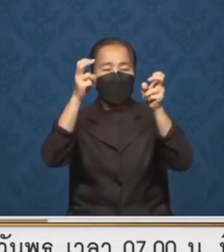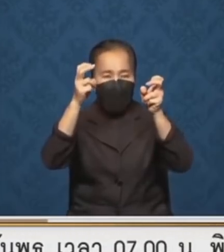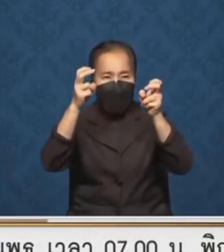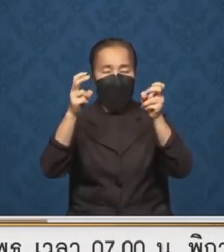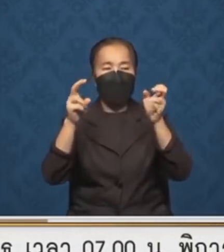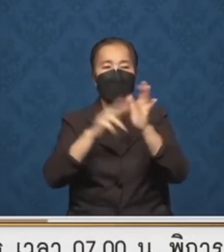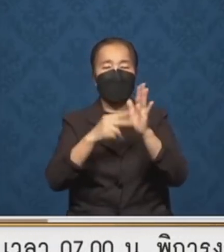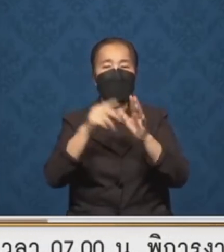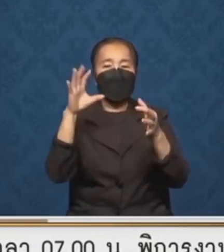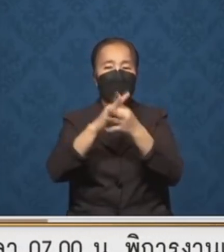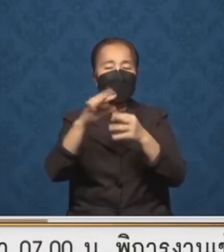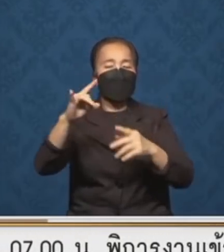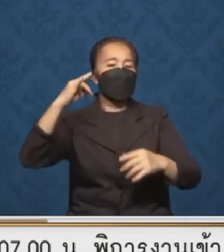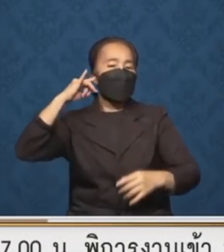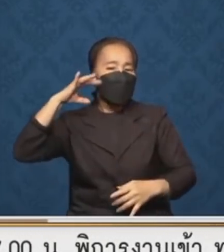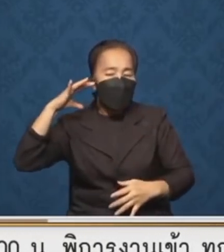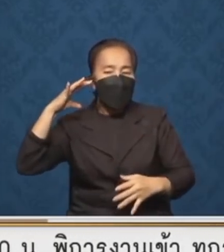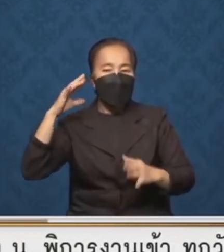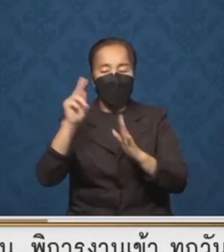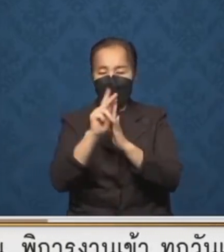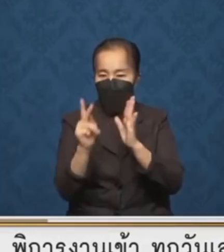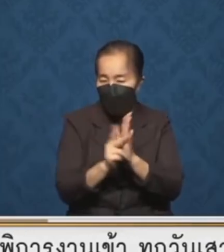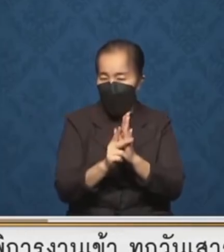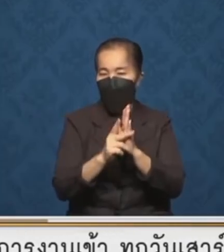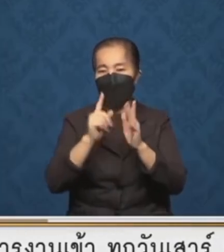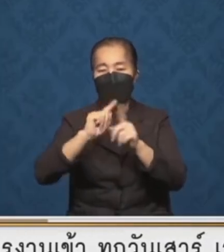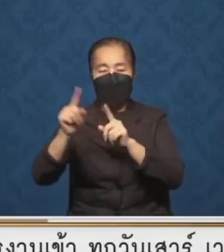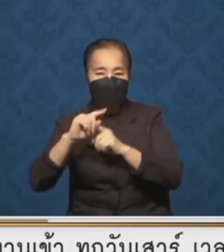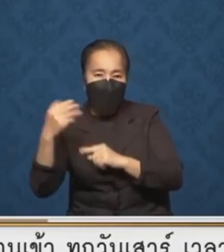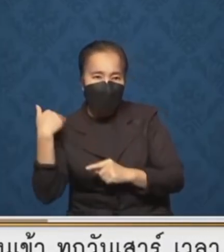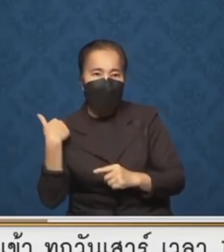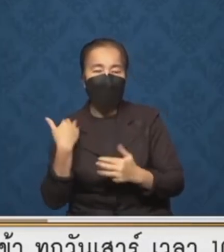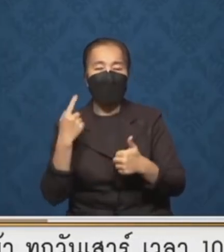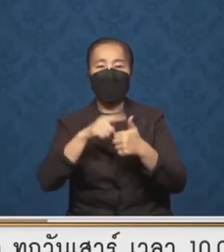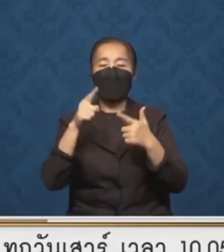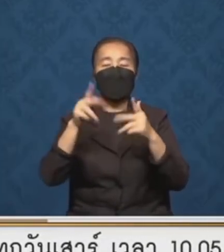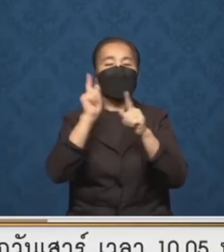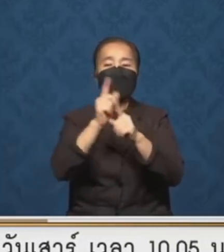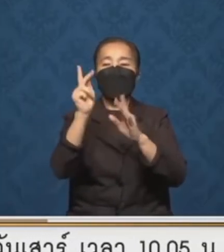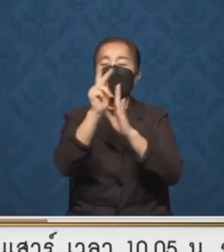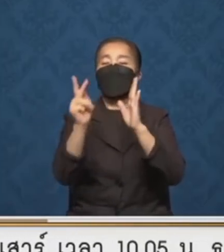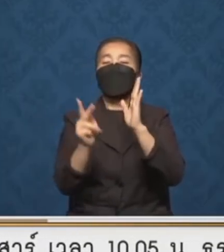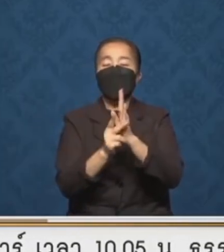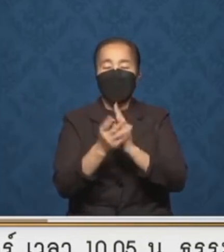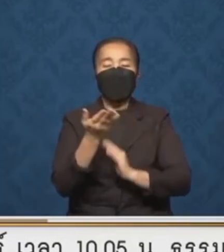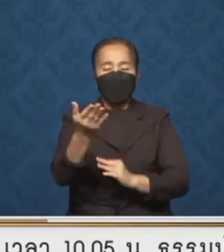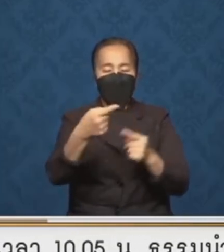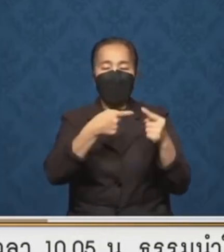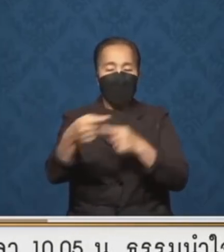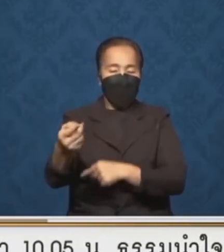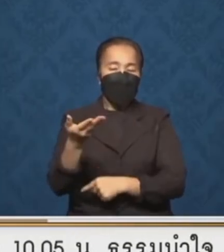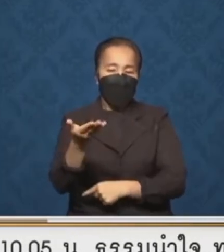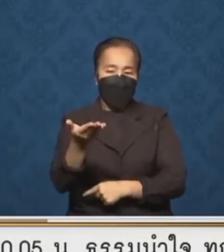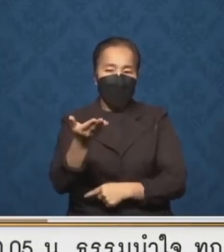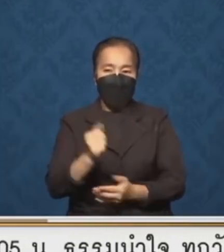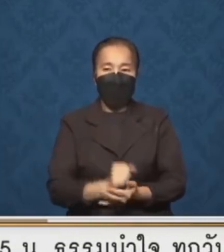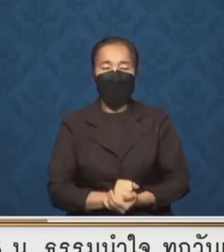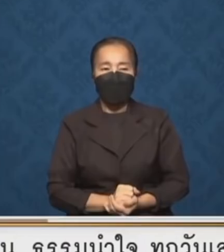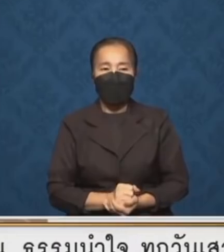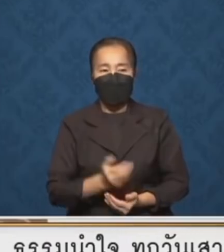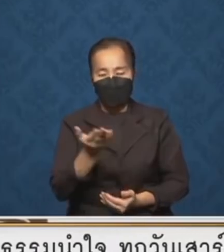ช้กฎหมายขัดต่อรัฐธรรมนูญนะครับจงใจบริหารงานขัดต่อรัฐธรรมนูญต่อขัดต่อกฎหมายเชิญครับเดี๋ยวท่านรัฐมนตรีก็ตอบเองครับไม่เป็น